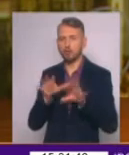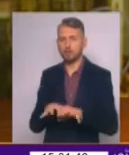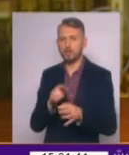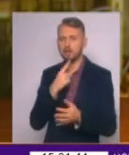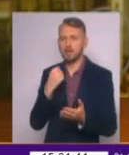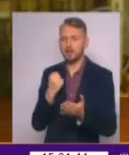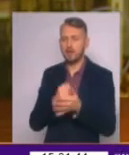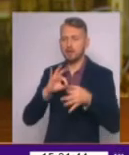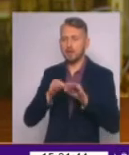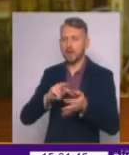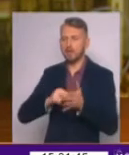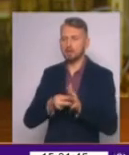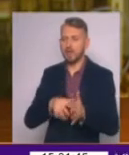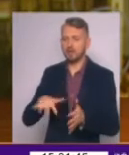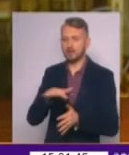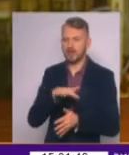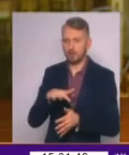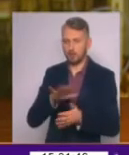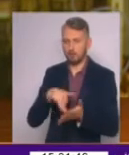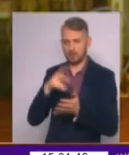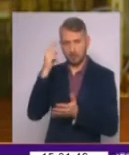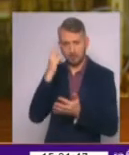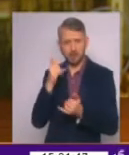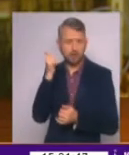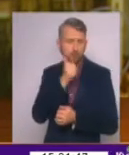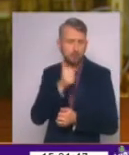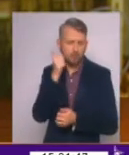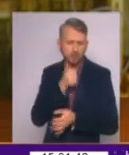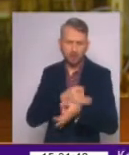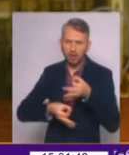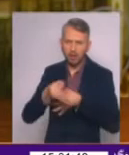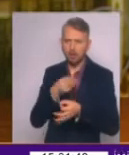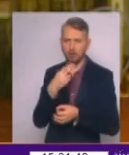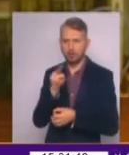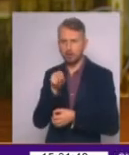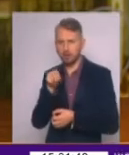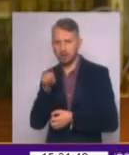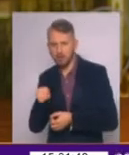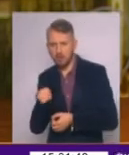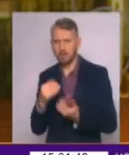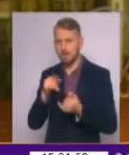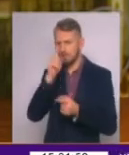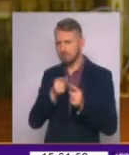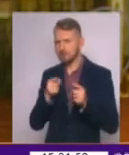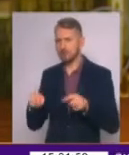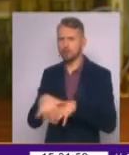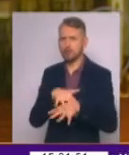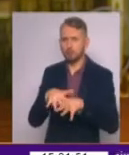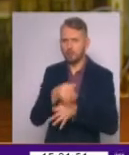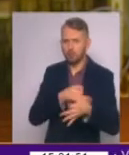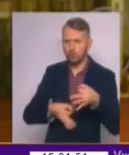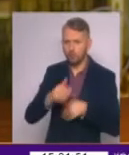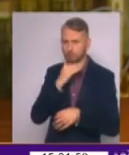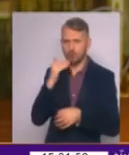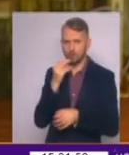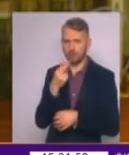планів території міста Києва. Ми зараз майже щодня говоримо про детальні плани території, тому що зараз місячники громадських обговорень дуже багатьох детальних